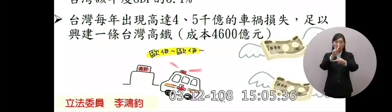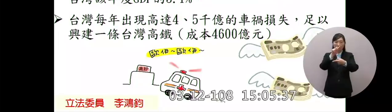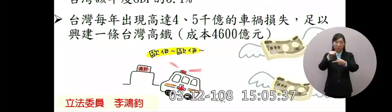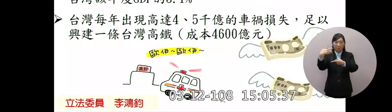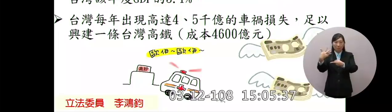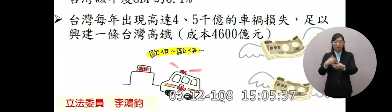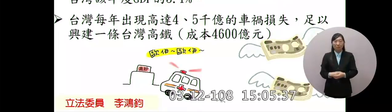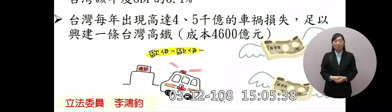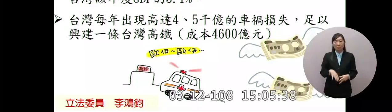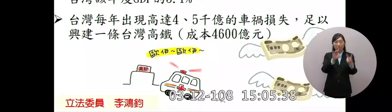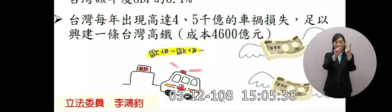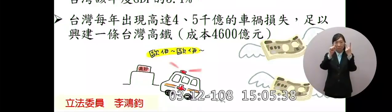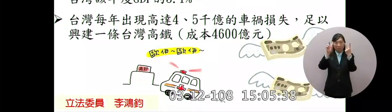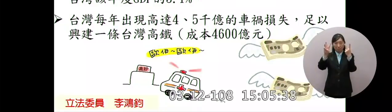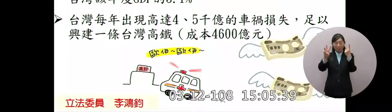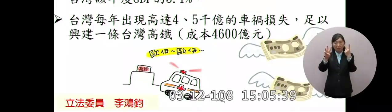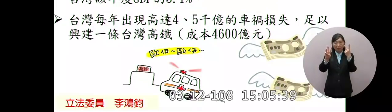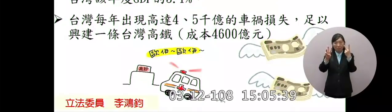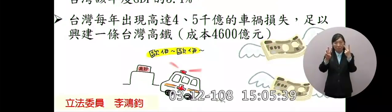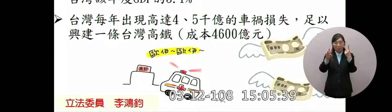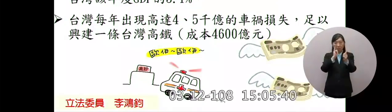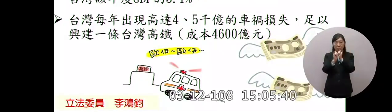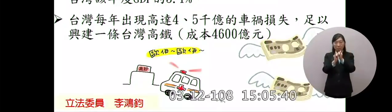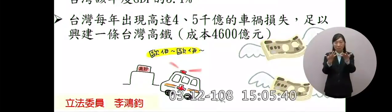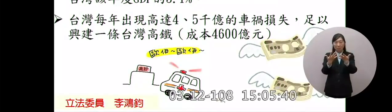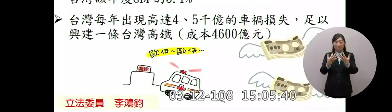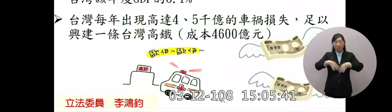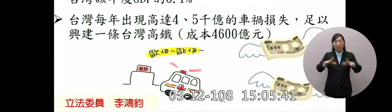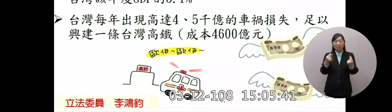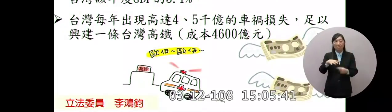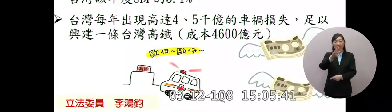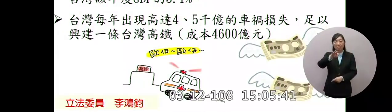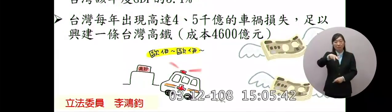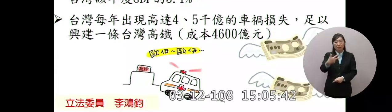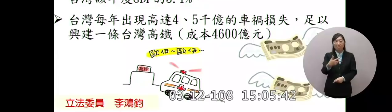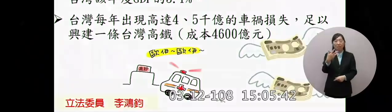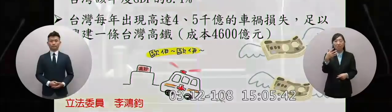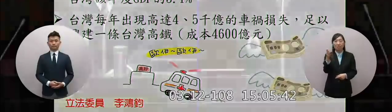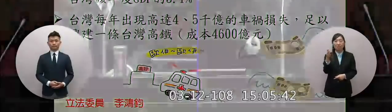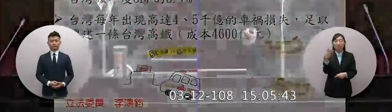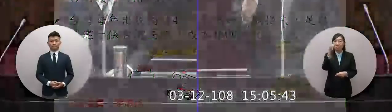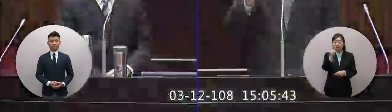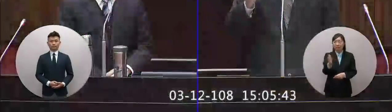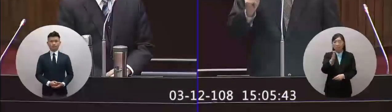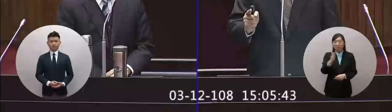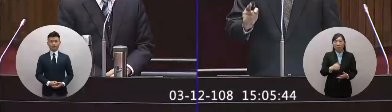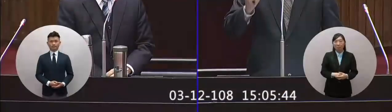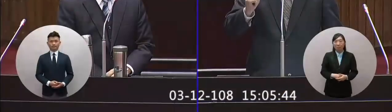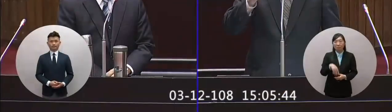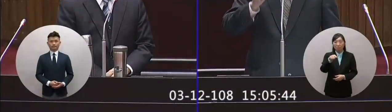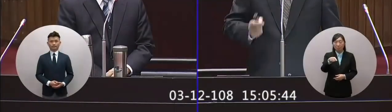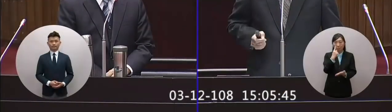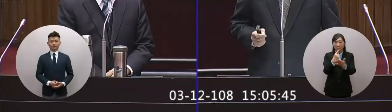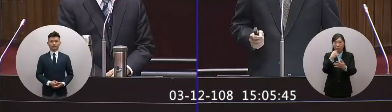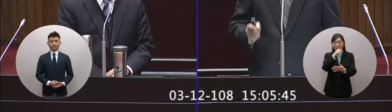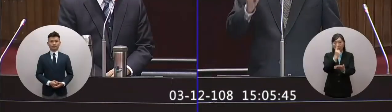2013年，大概社会的损失将近达到4700多亿。我们简单来讲，我们台湾